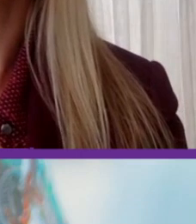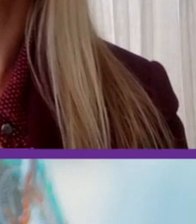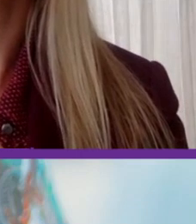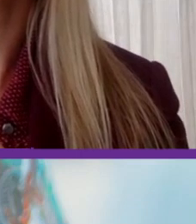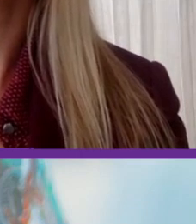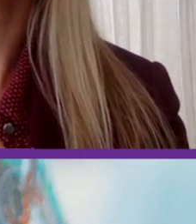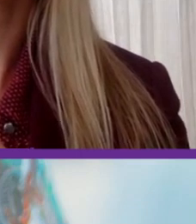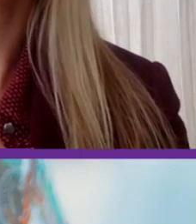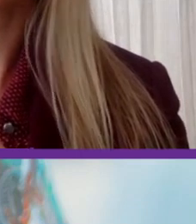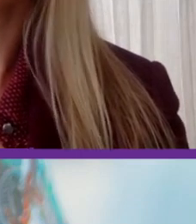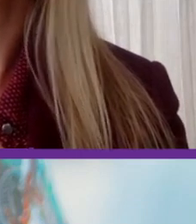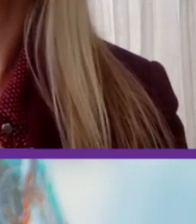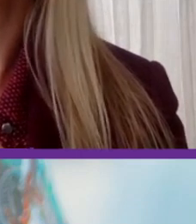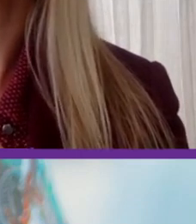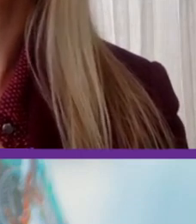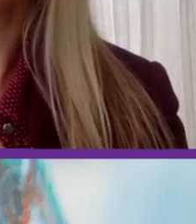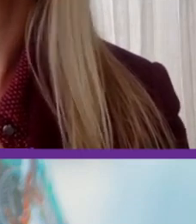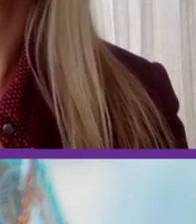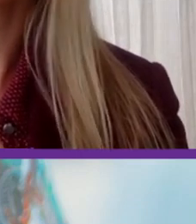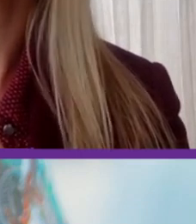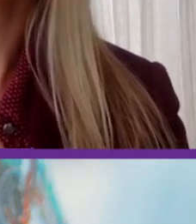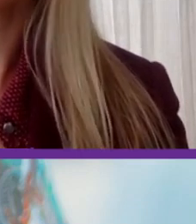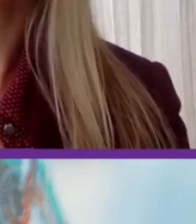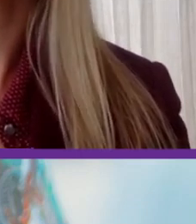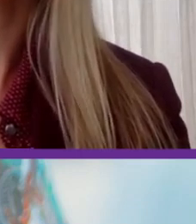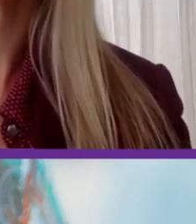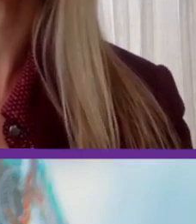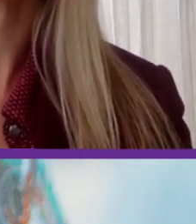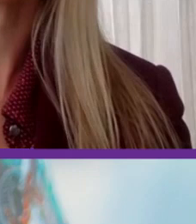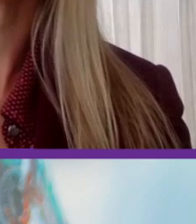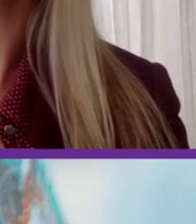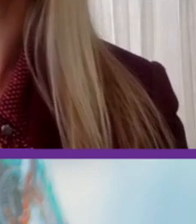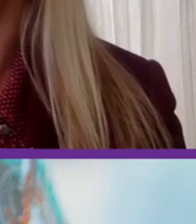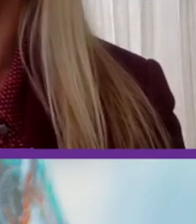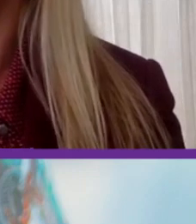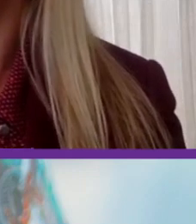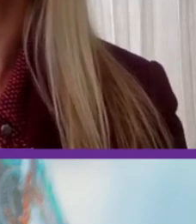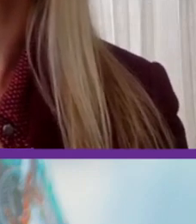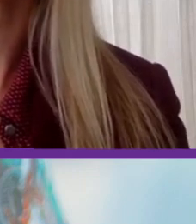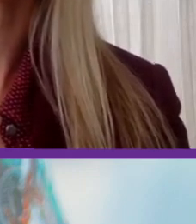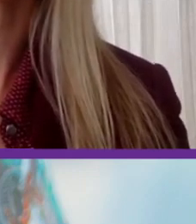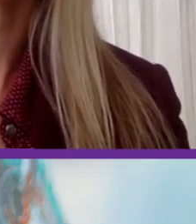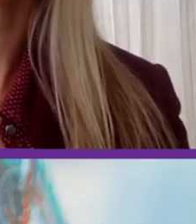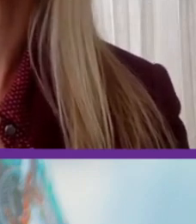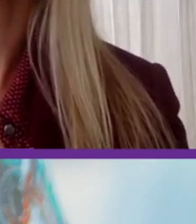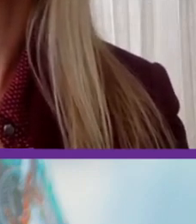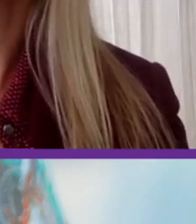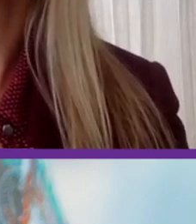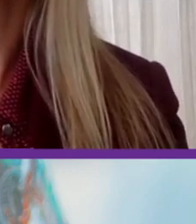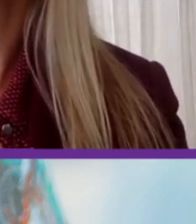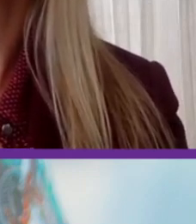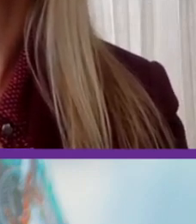miera periods. Es nerunāju par mieru un karu, jā, es runāju par ekonomisko stabilitāti, jā, par